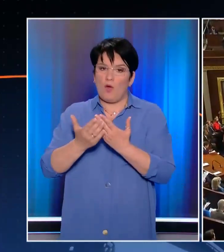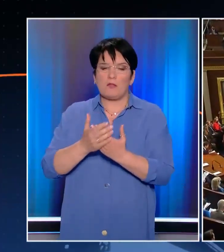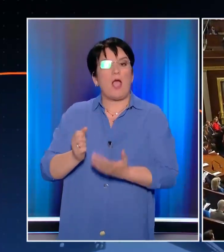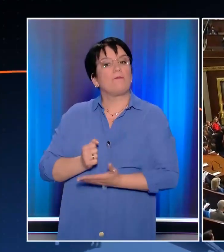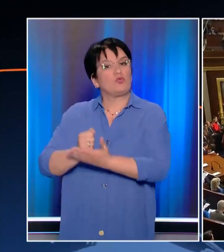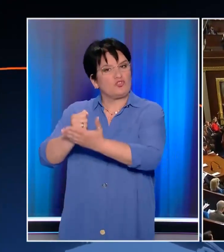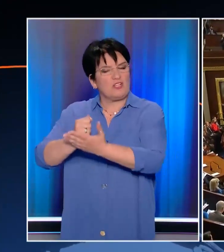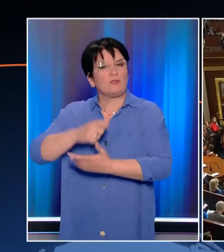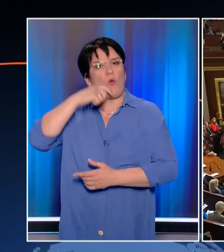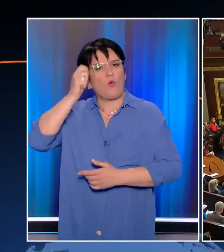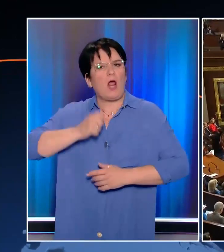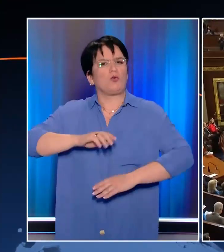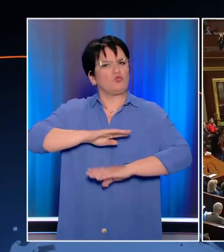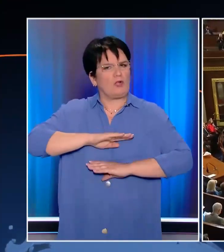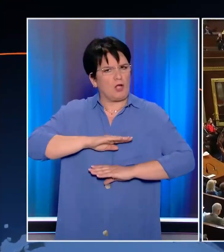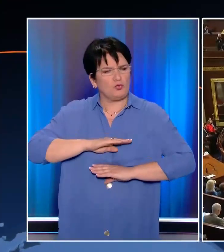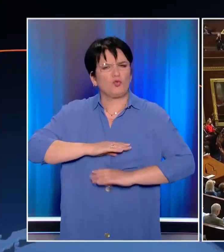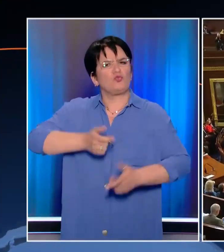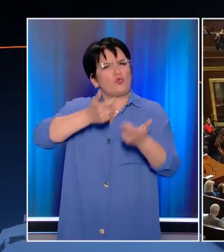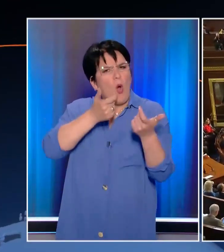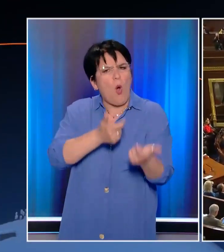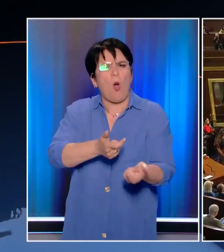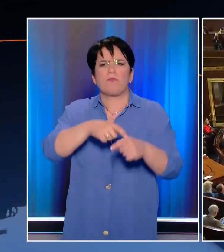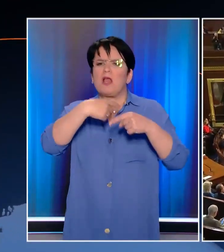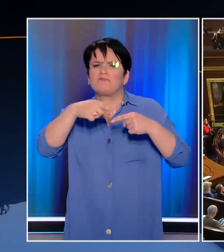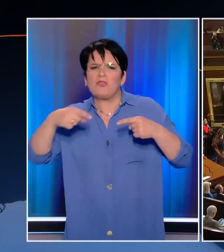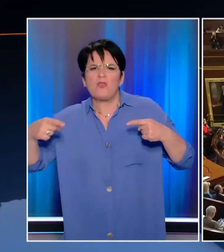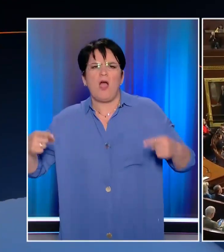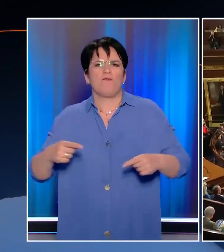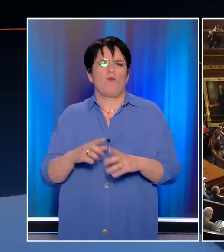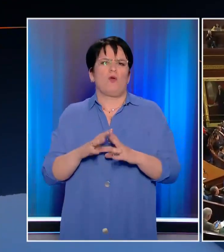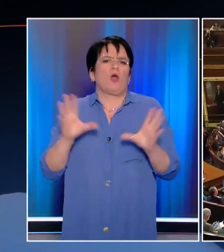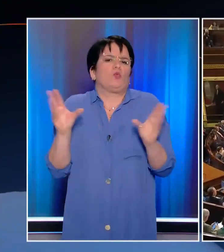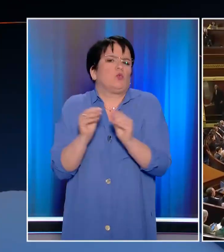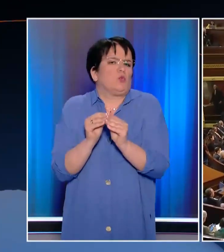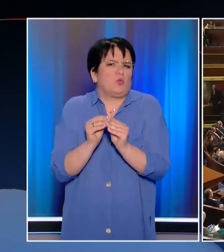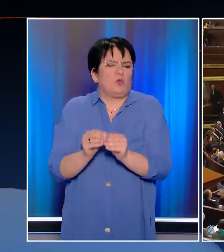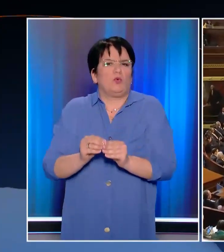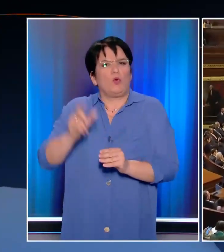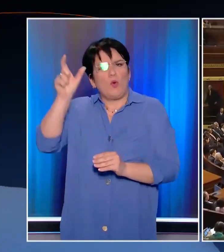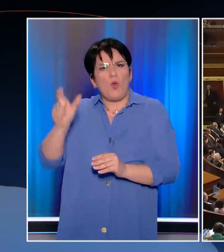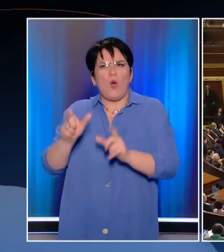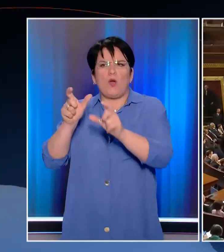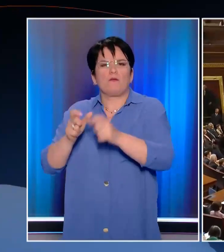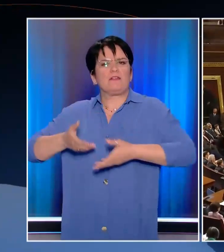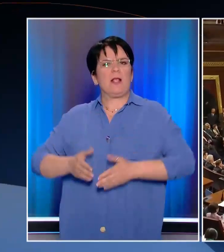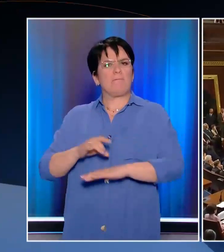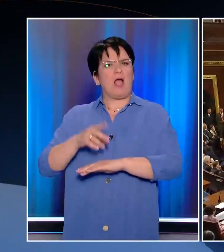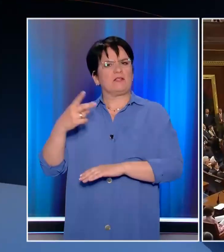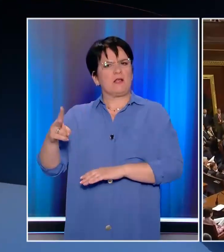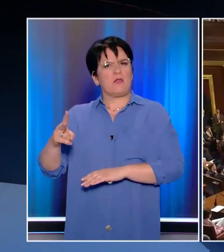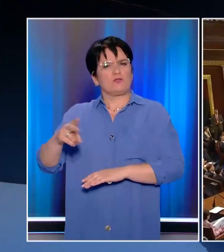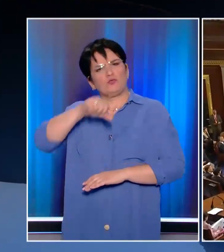Υποστηρίξαμε τους Ουκρανούς ακόμη και με όπλα για να μπορέσουμε να τους βοηθήσουμε να υπερασπιστούν την πατρίδα τους.